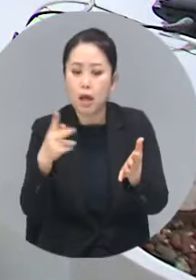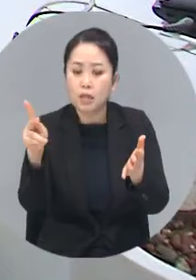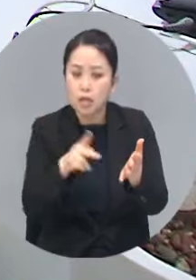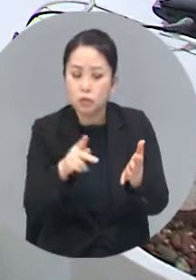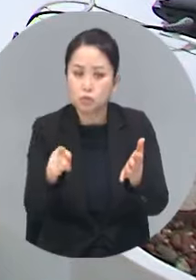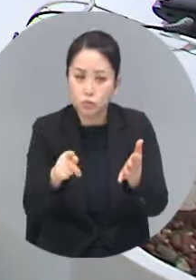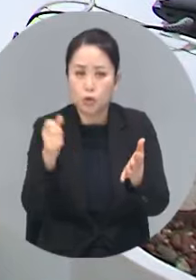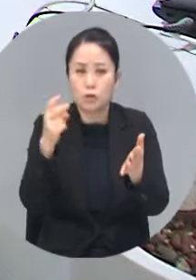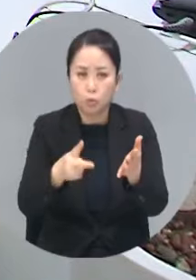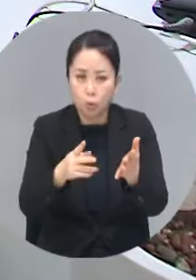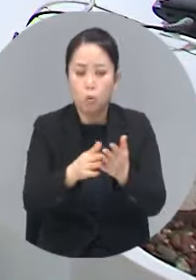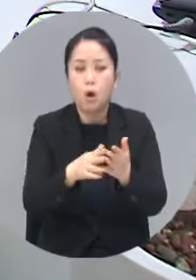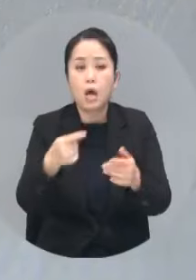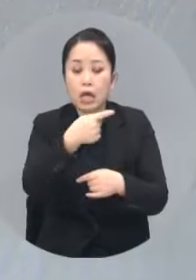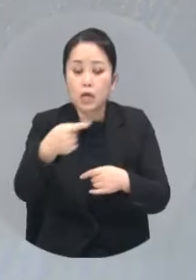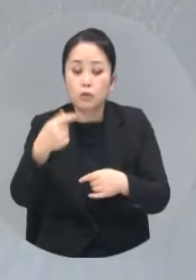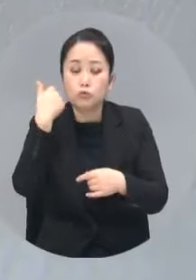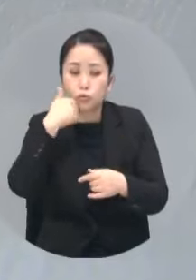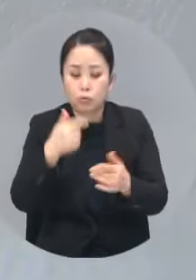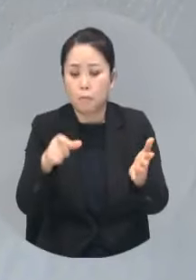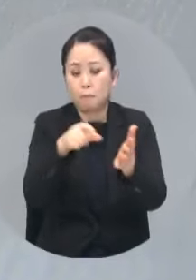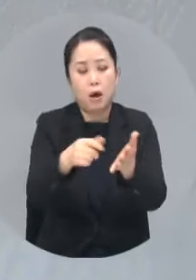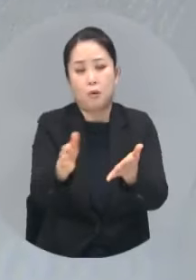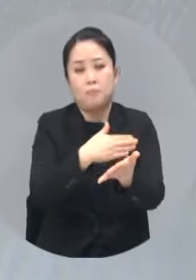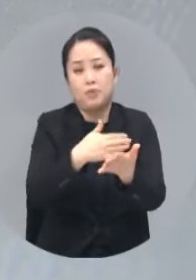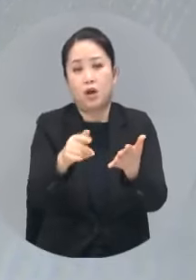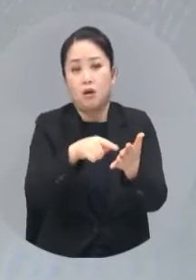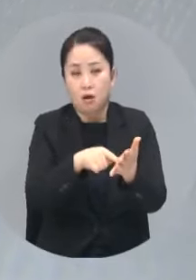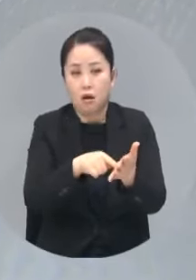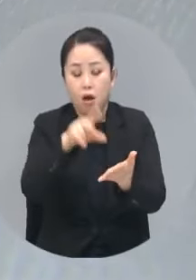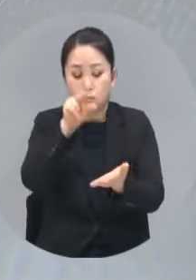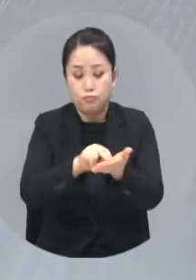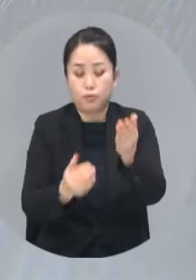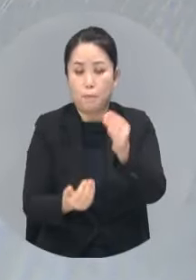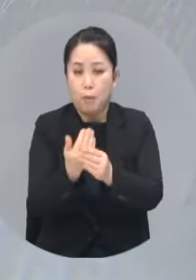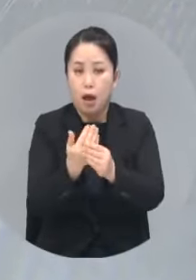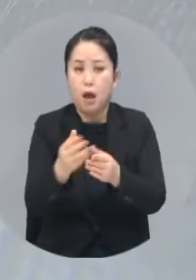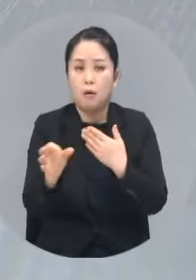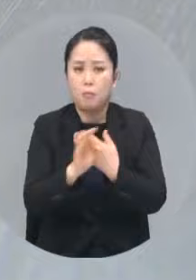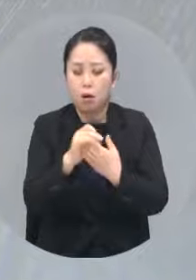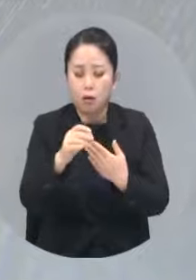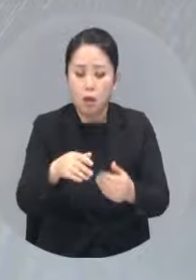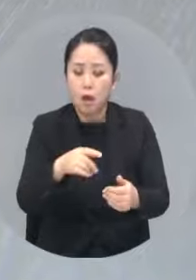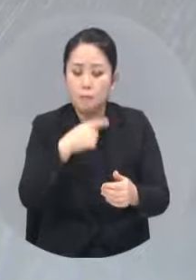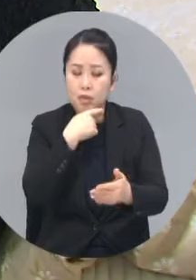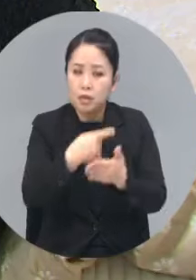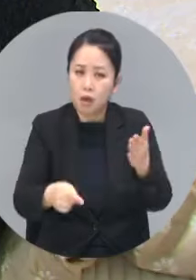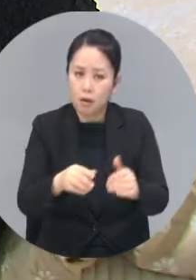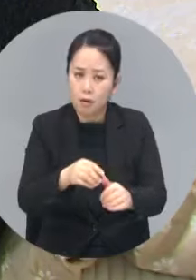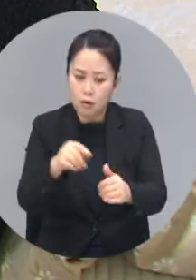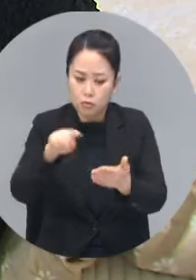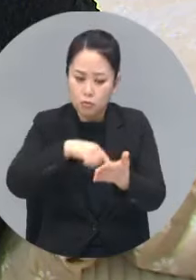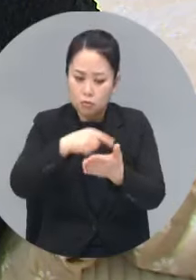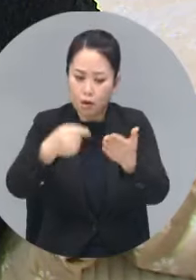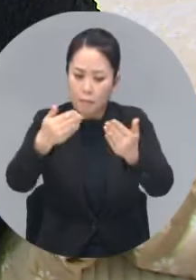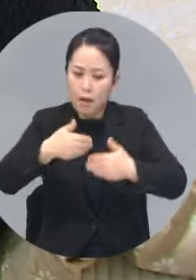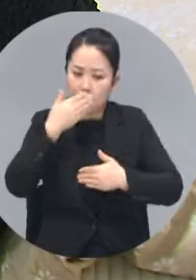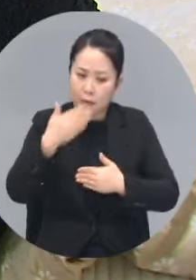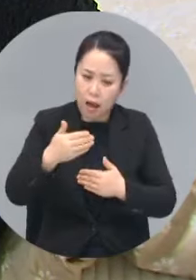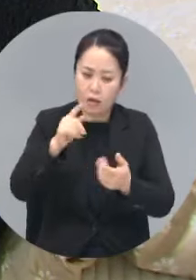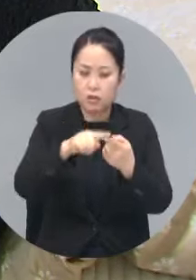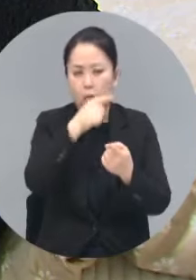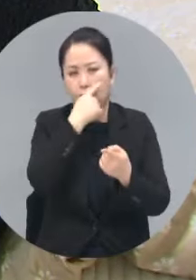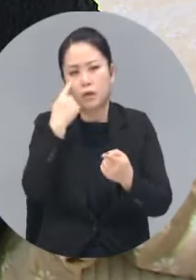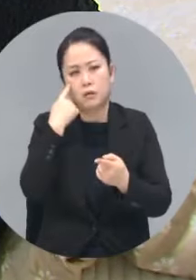깡통 주택인지 그리고 문제가 생기면 피해를 변제받을 수 있는지도 확인하기 힘듭니다 저당권이 잡혀 있다든지